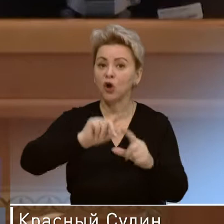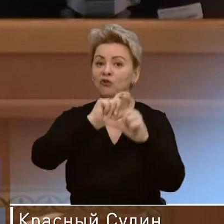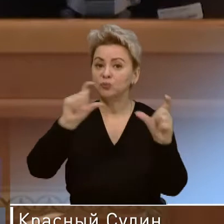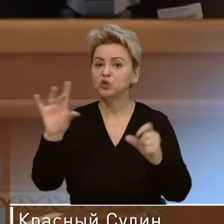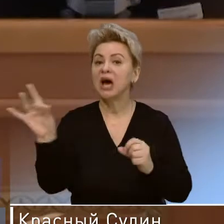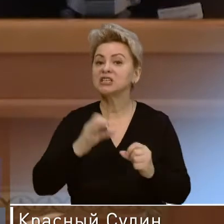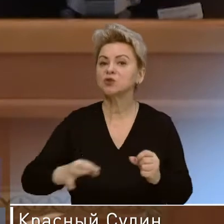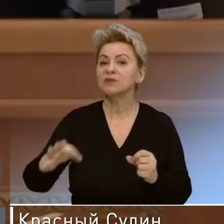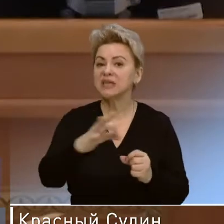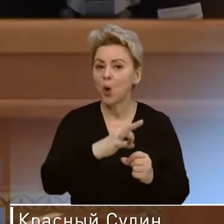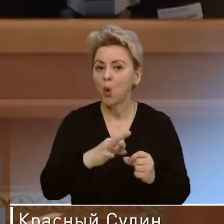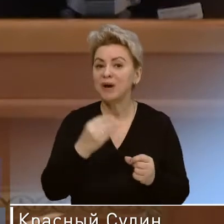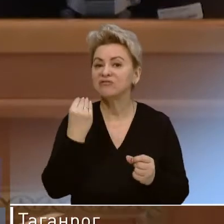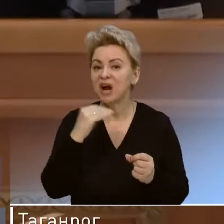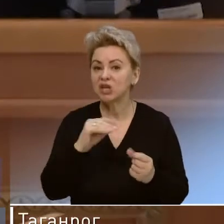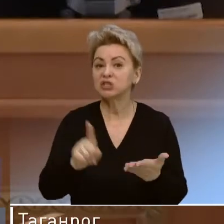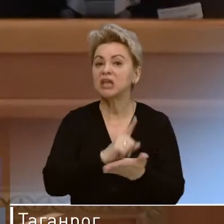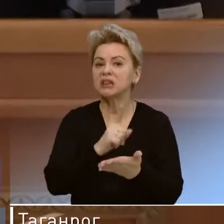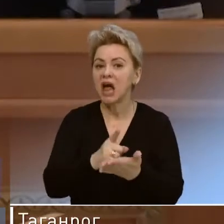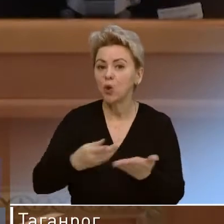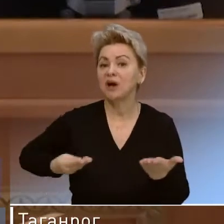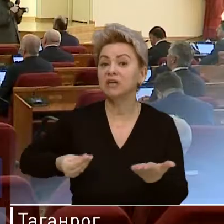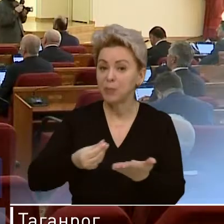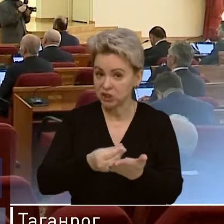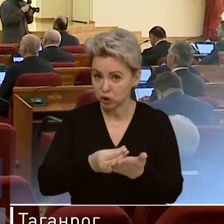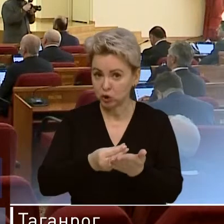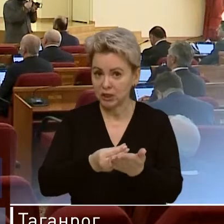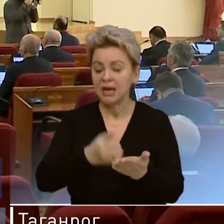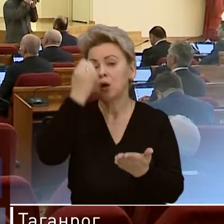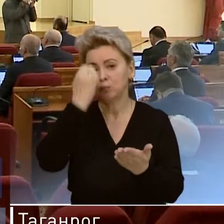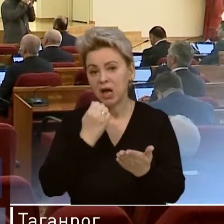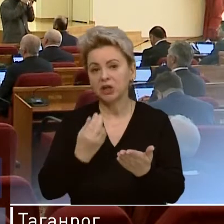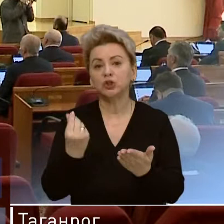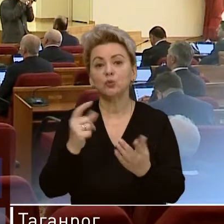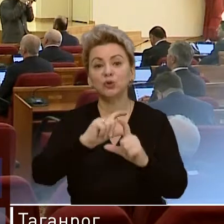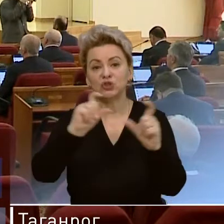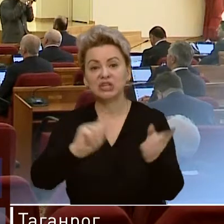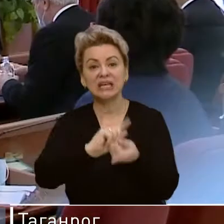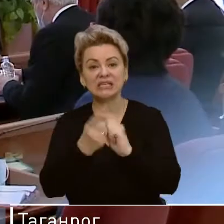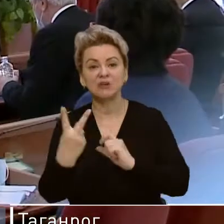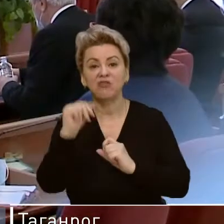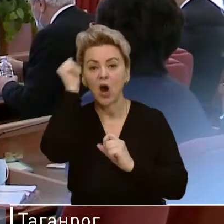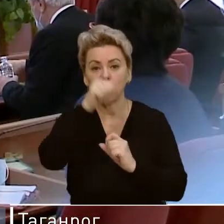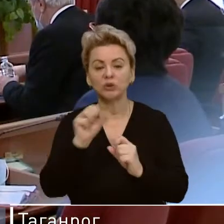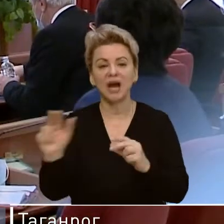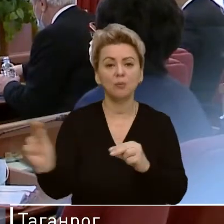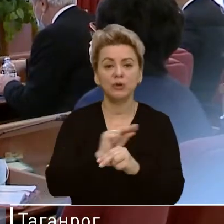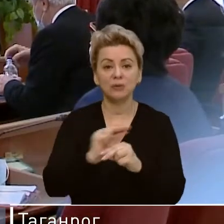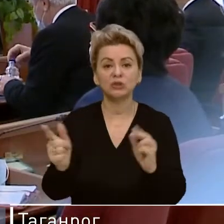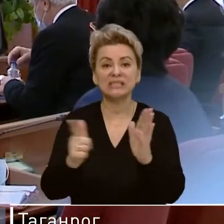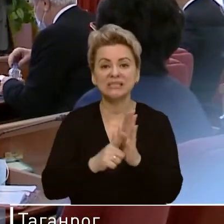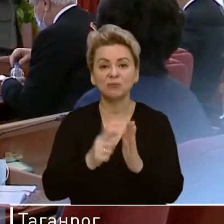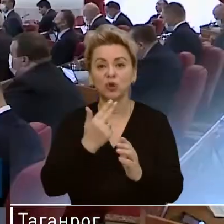бюджет Ростовской области в качестве налоговых платежей. Благодаря бюджетным изменениям за 2 года на капитальный ремонт